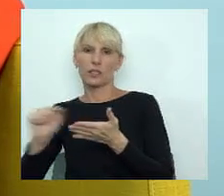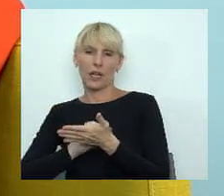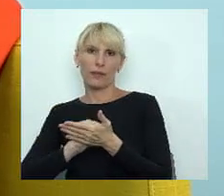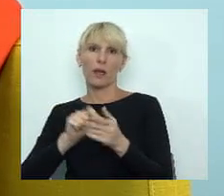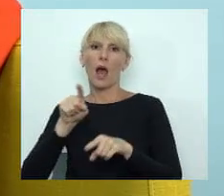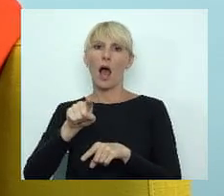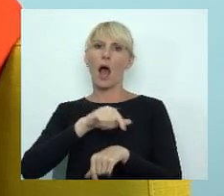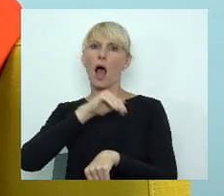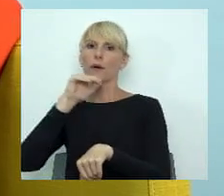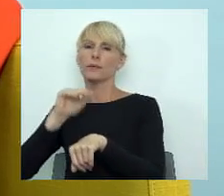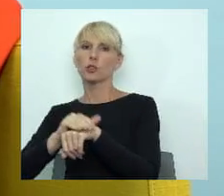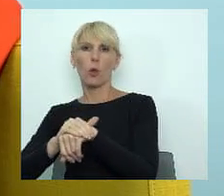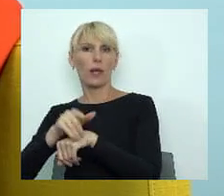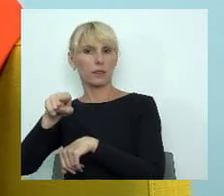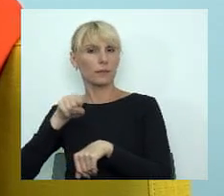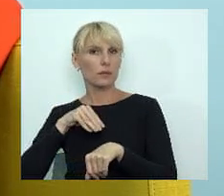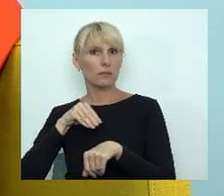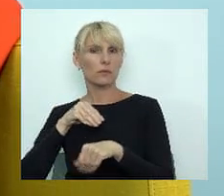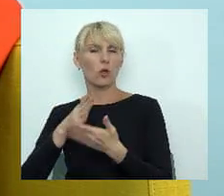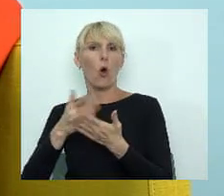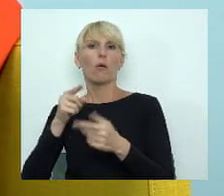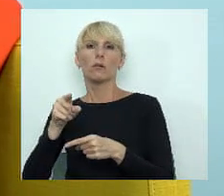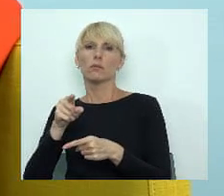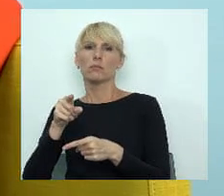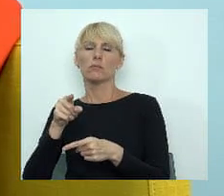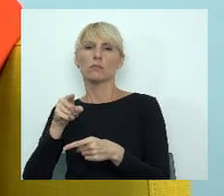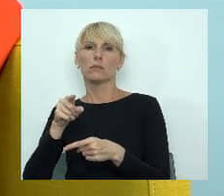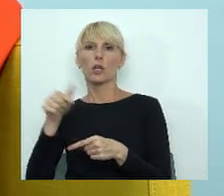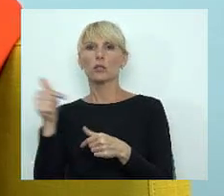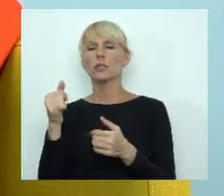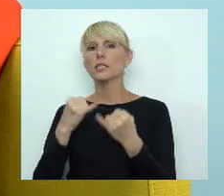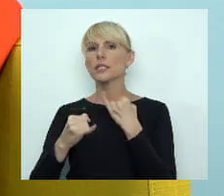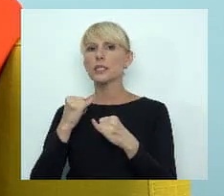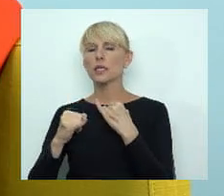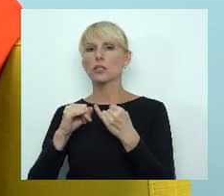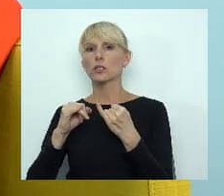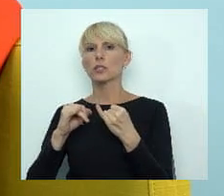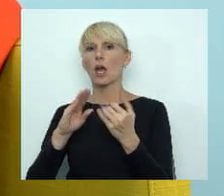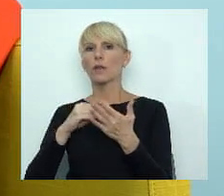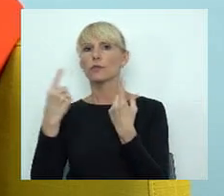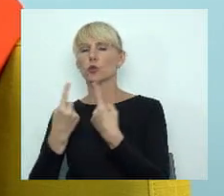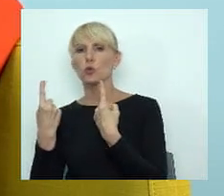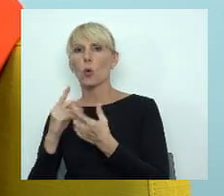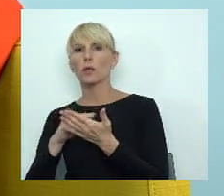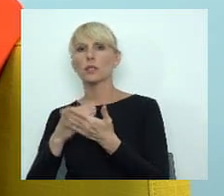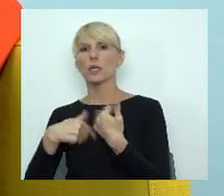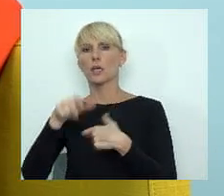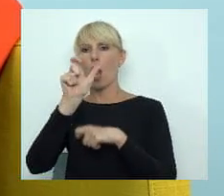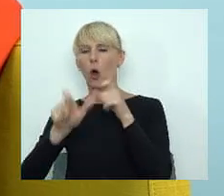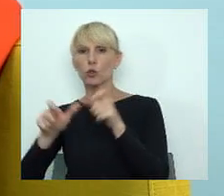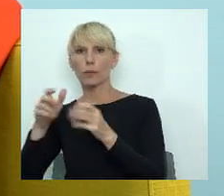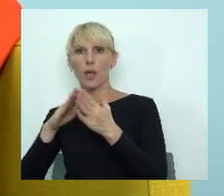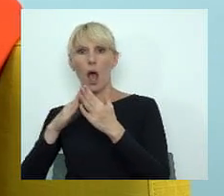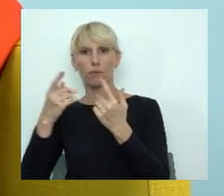żądanie takiej zgody jest nadużyciem. Gdzie zgoda może wchodzić w rachubę? Na przykład wtedy, kiedy jestem osobą, której robi się